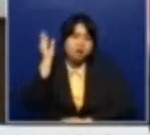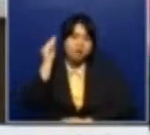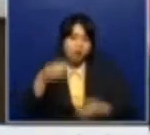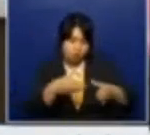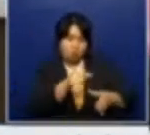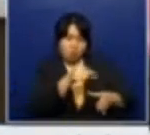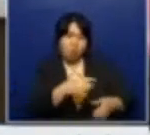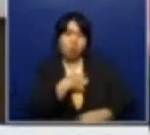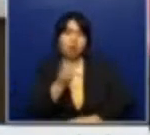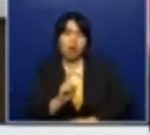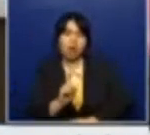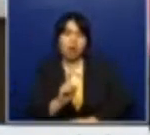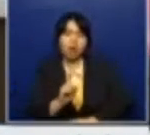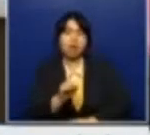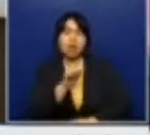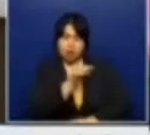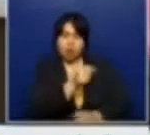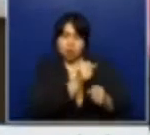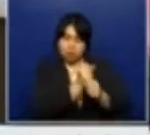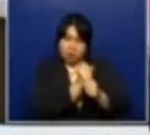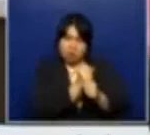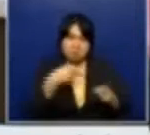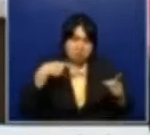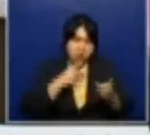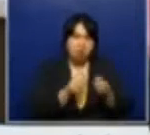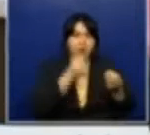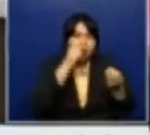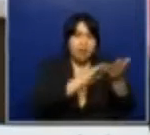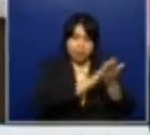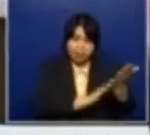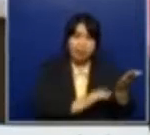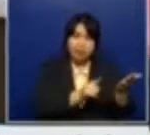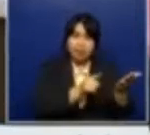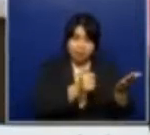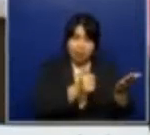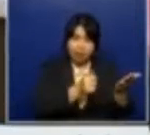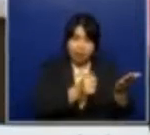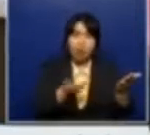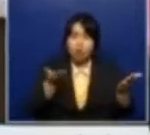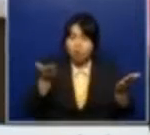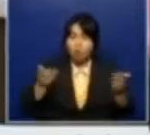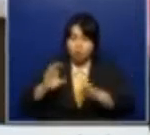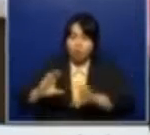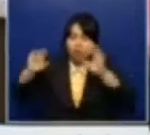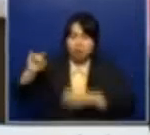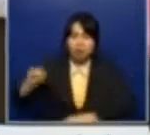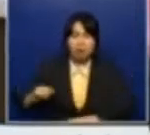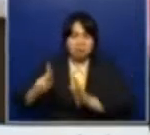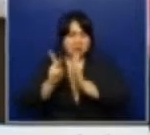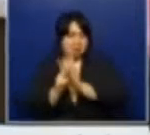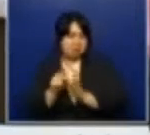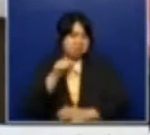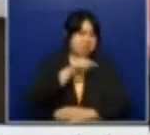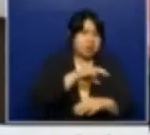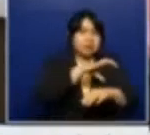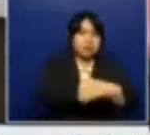ขามุ่งหวังทำแต่สิ่งที่จะเป็นประโยชน์ต่อประเทศชาติขอรัฐบาลอย่าได้นำกฎหมายต่าง